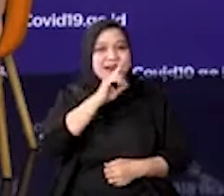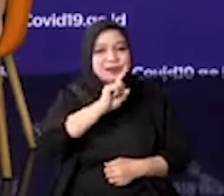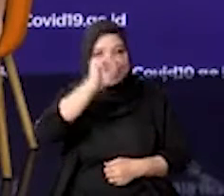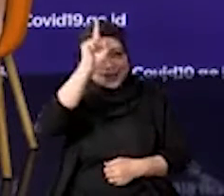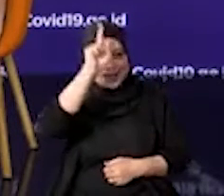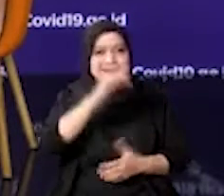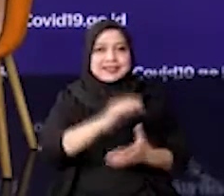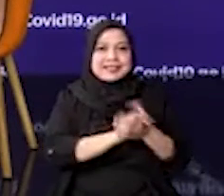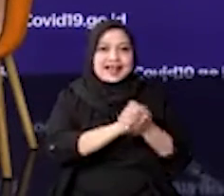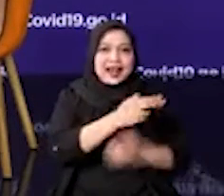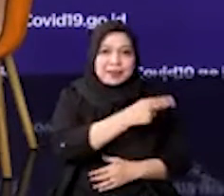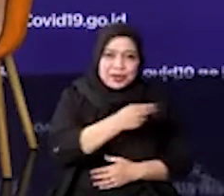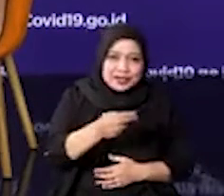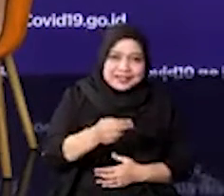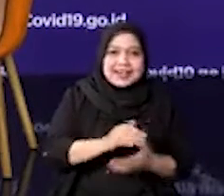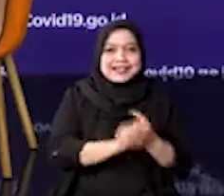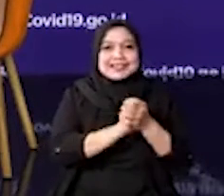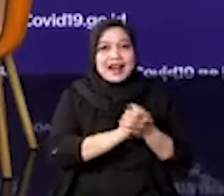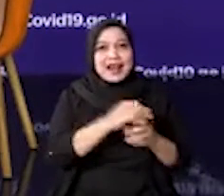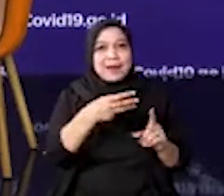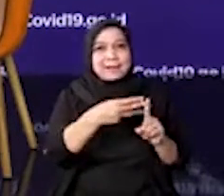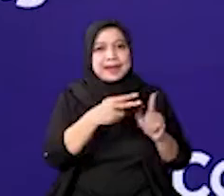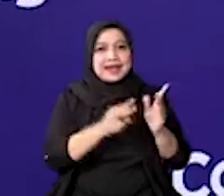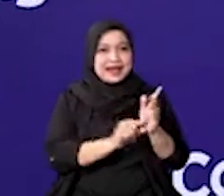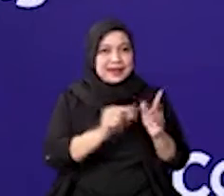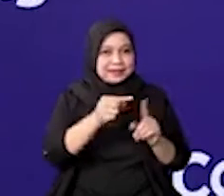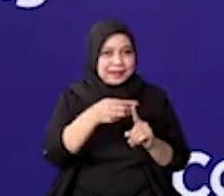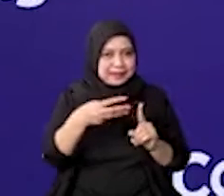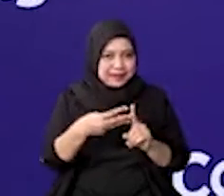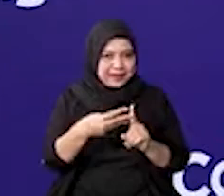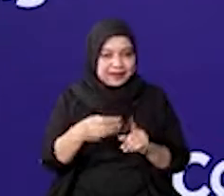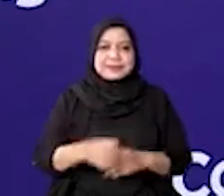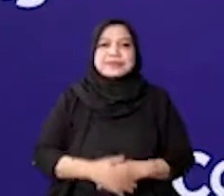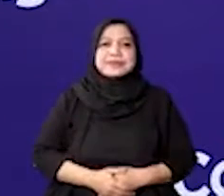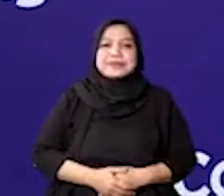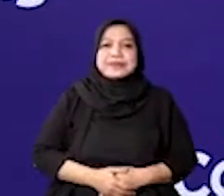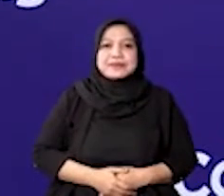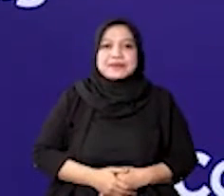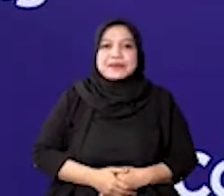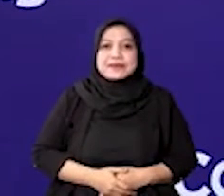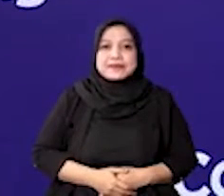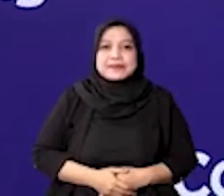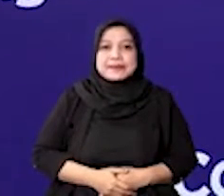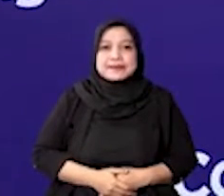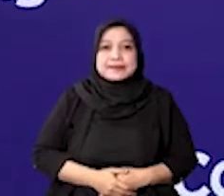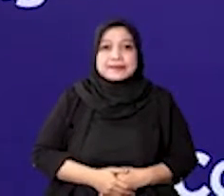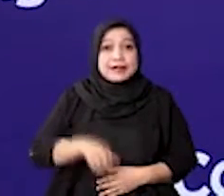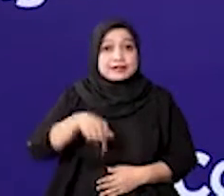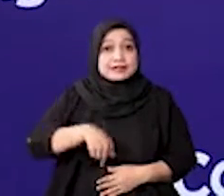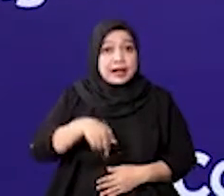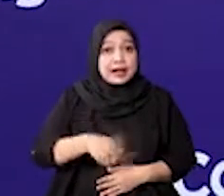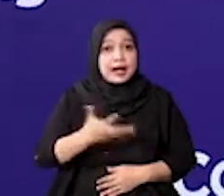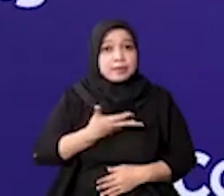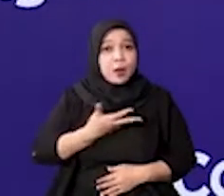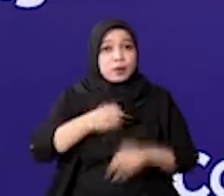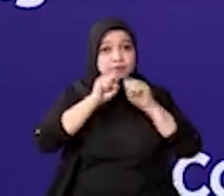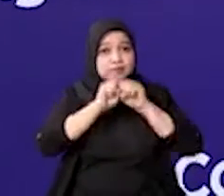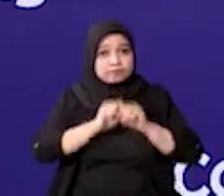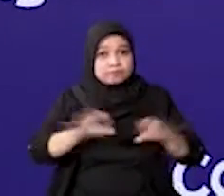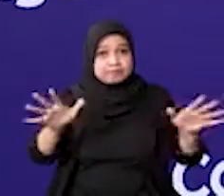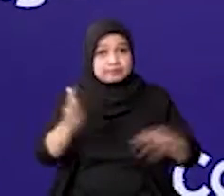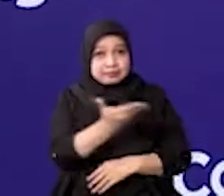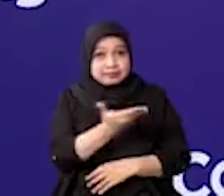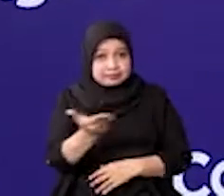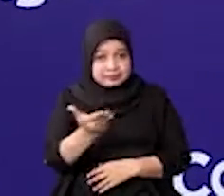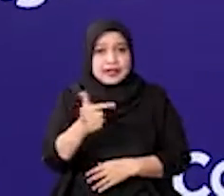indoniaamam nah pertama-tama tentu saja saya ee menginformasikan kepada anda semua bahwa di dialog yang